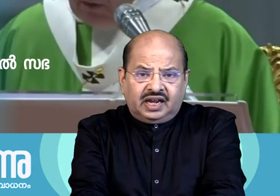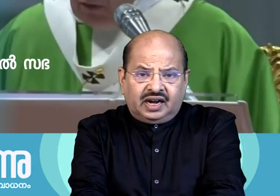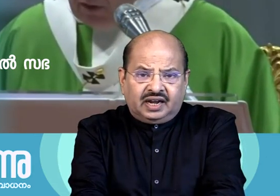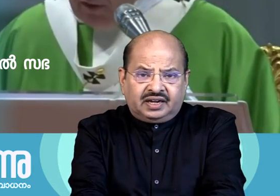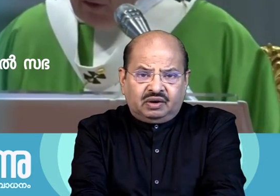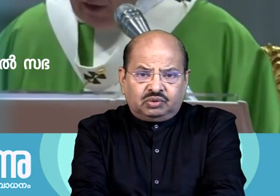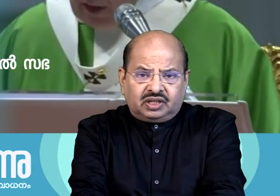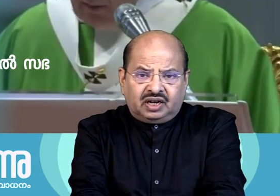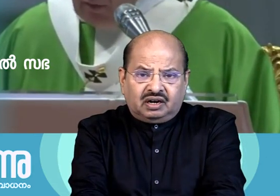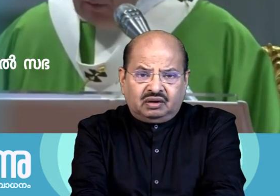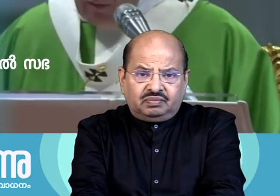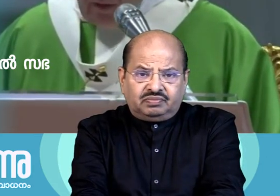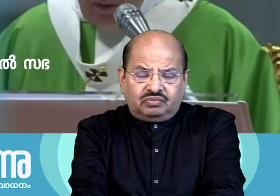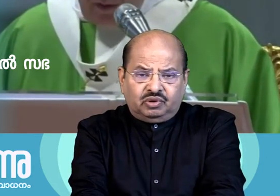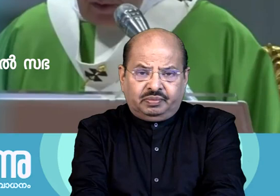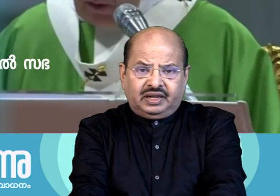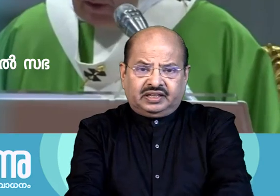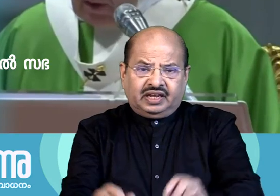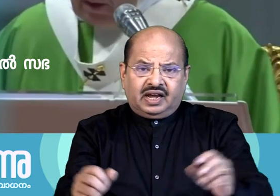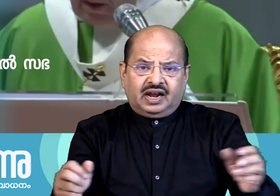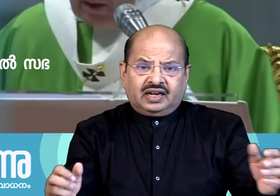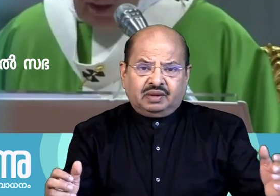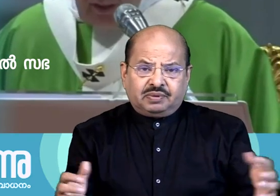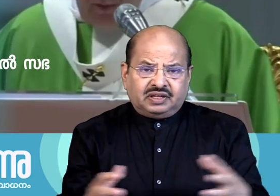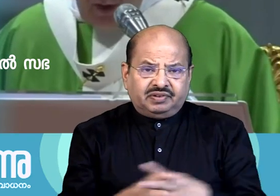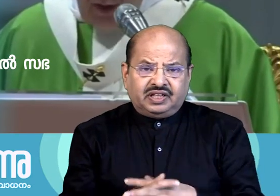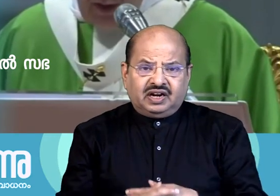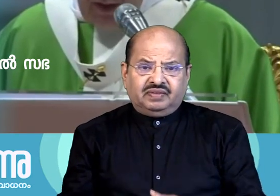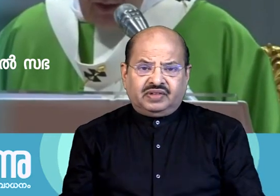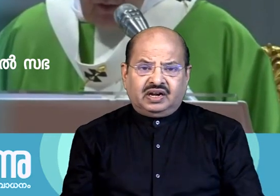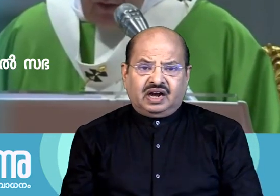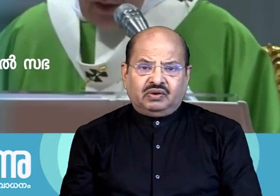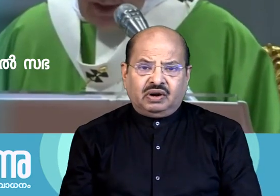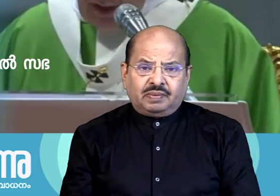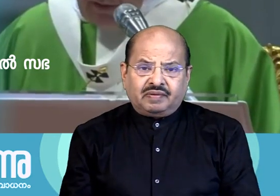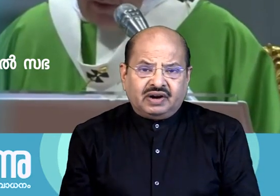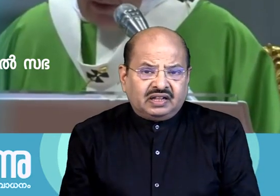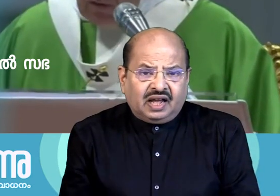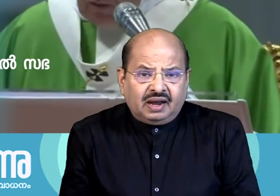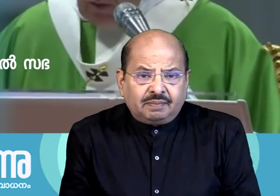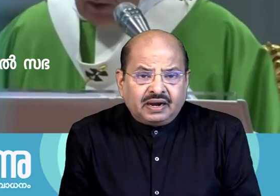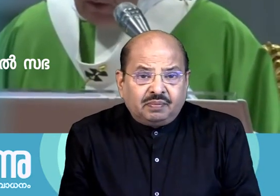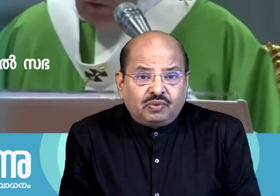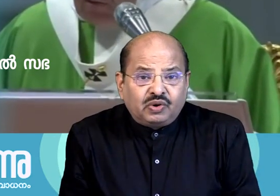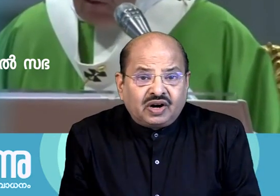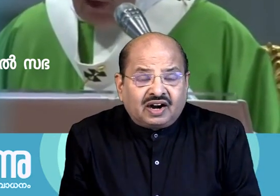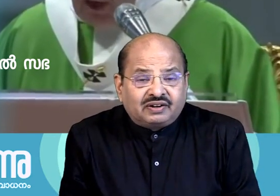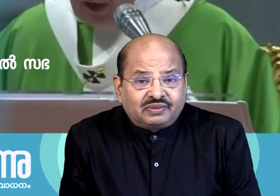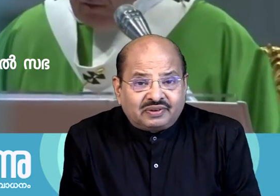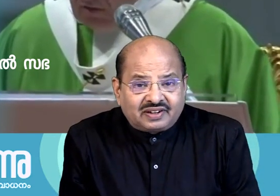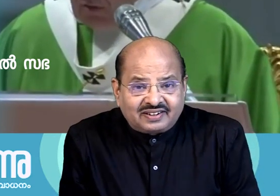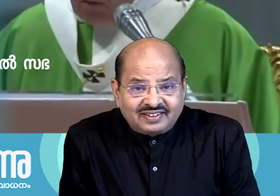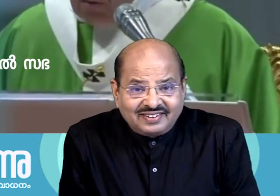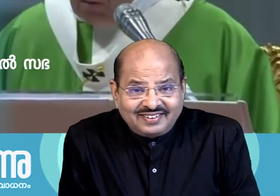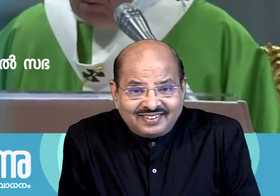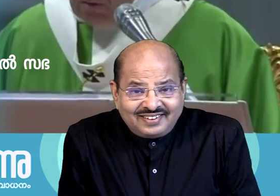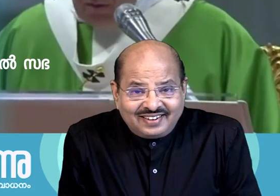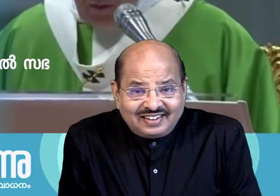മുൻകൂട്ടി തയ്യാറാക്കിയ ഉത്തരങ്ങളും മുൻപേ തയ്യാറാക്കിയ പ്രതിവിധികളും നൽകാനുള്ള പ്രവണത പലപ്പോഴും